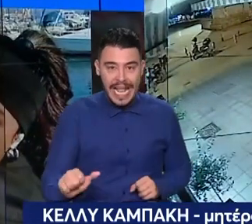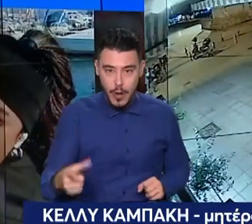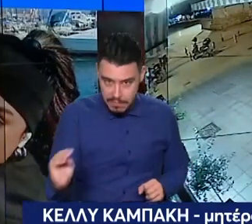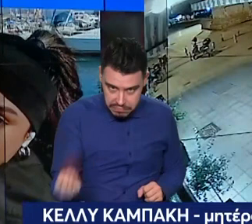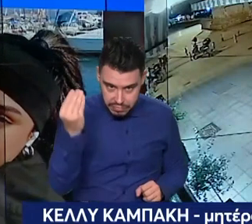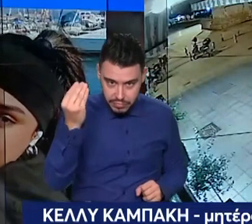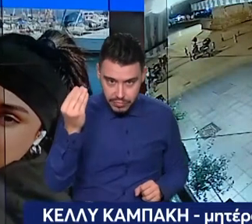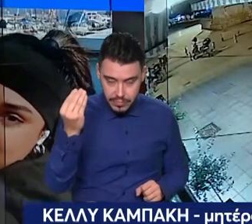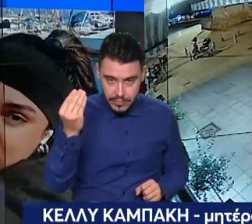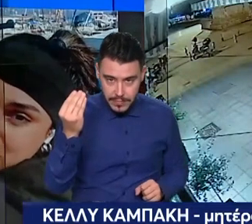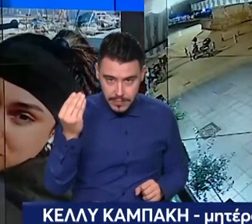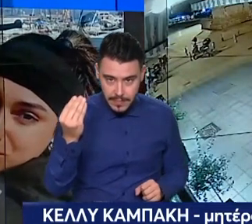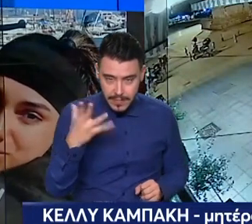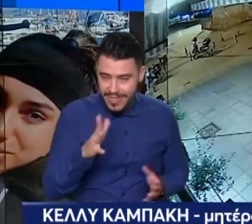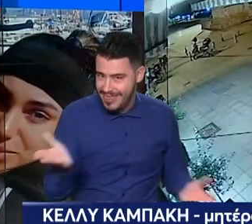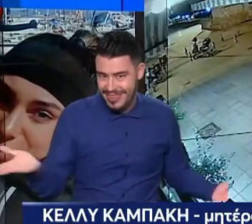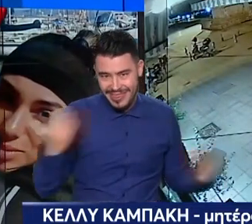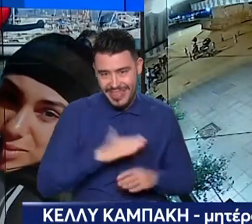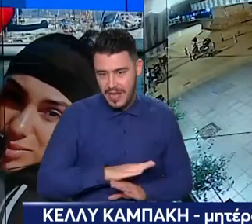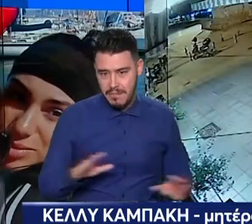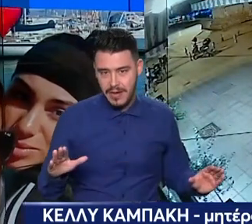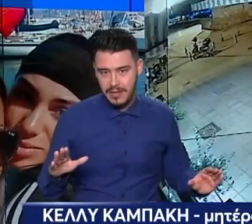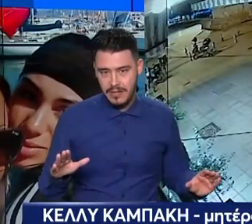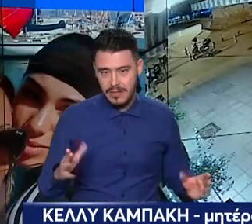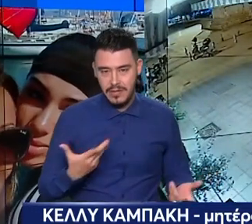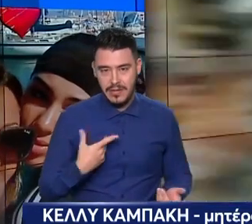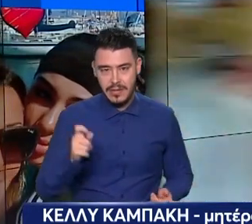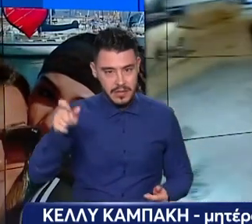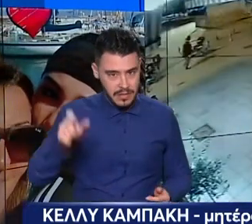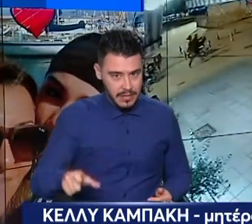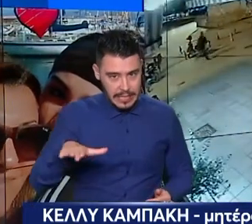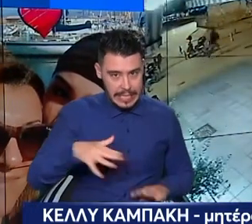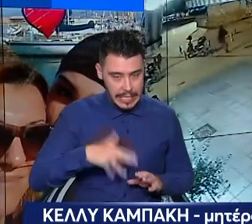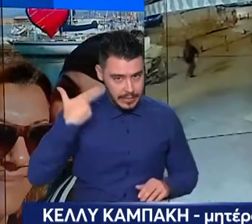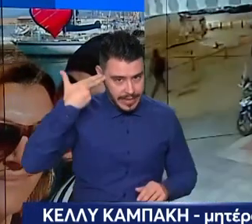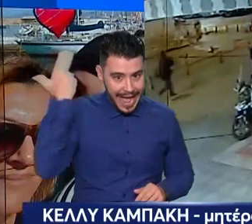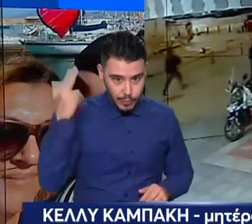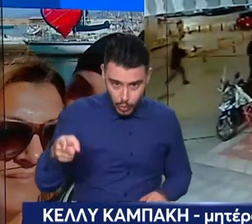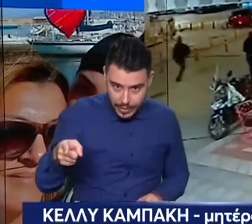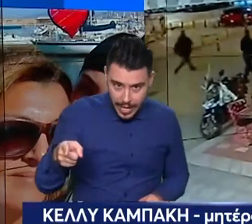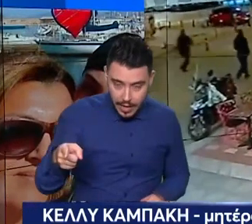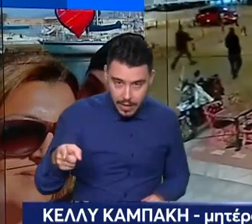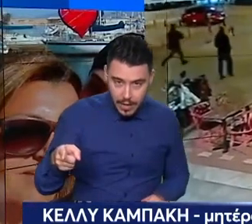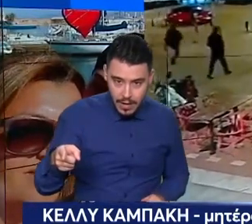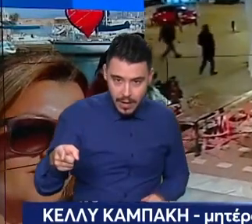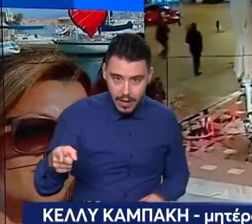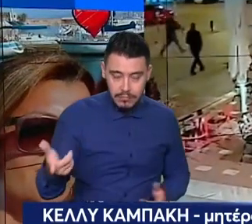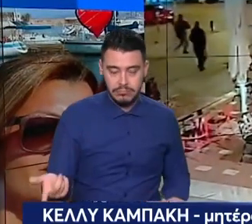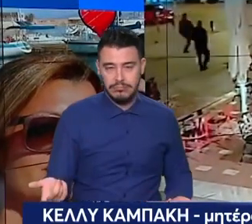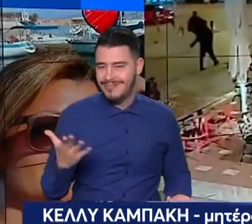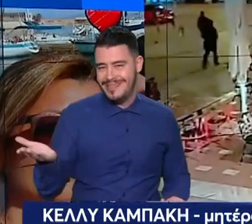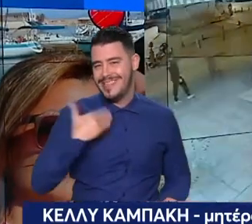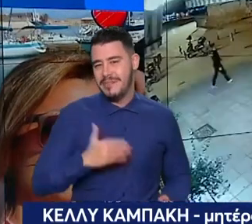πετάχτηκε η πεζή μπροστά του. Το παιδί μου δεν είχε αυτοκτονικές τάσεις για να του πεταχτεί στις ρόδες του.